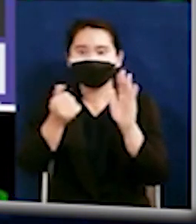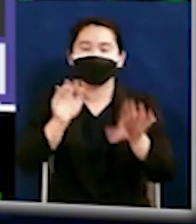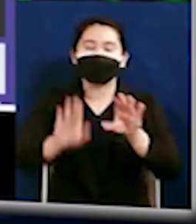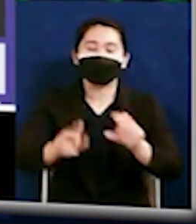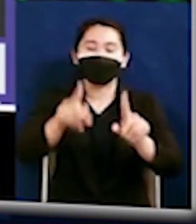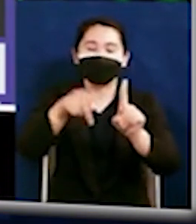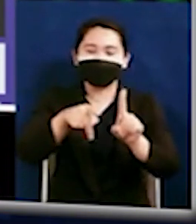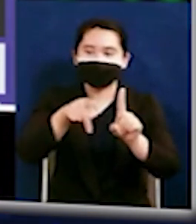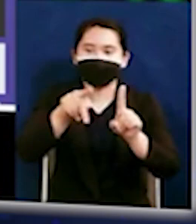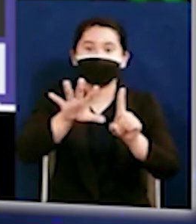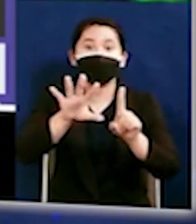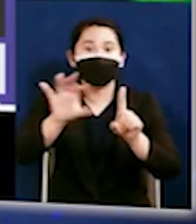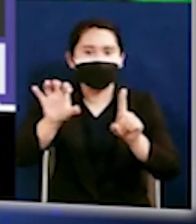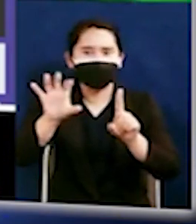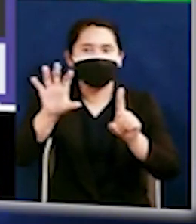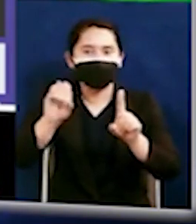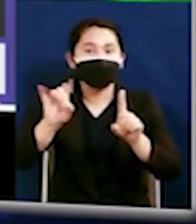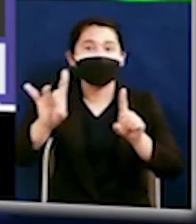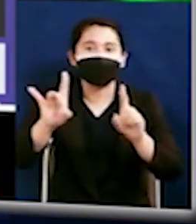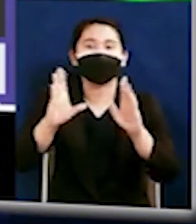ยังรักษาตัวอยู่ตอนนี้